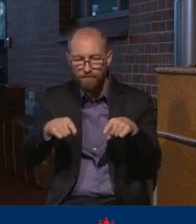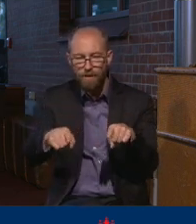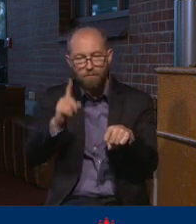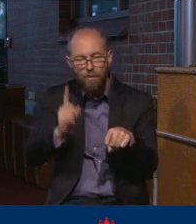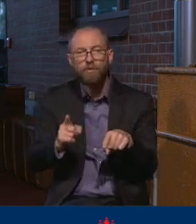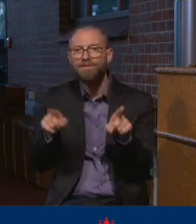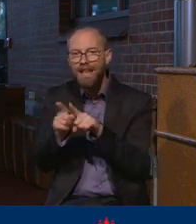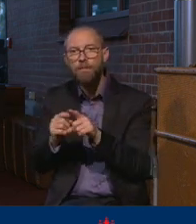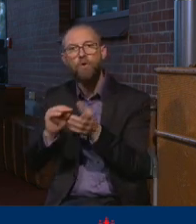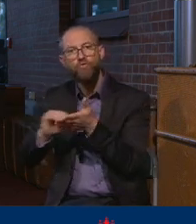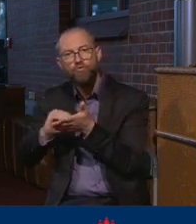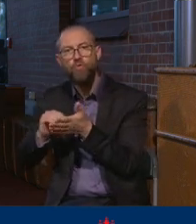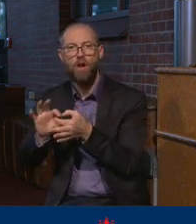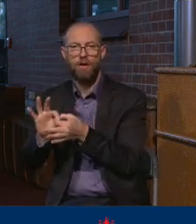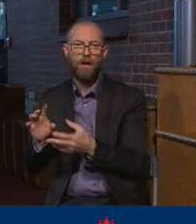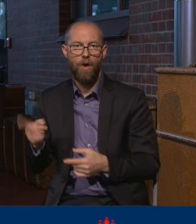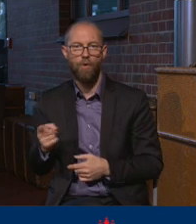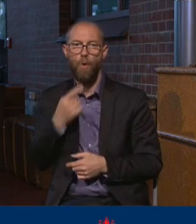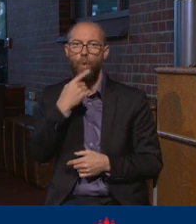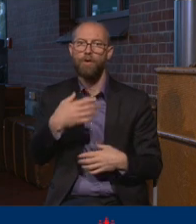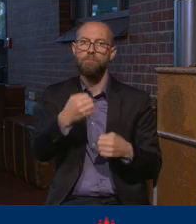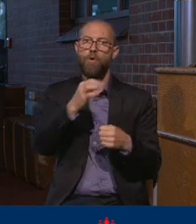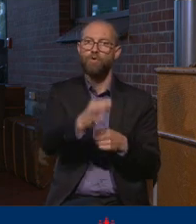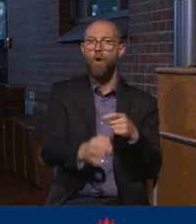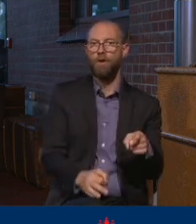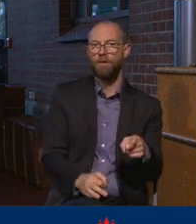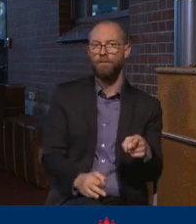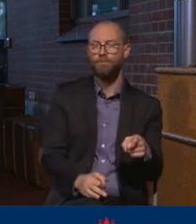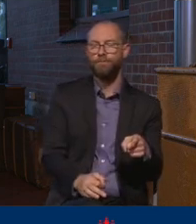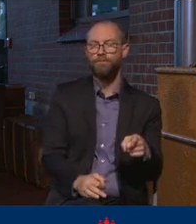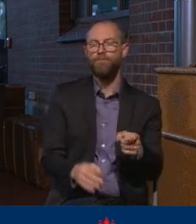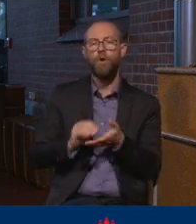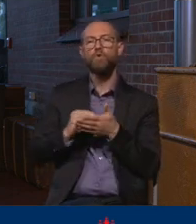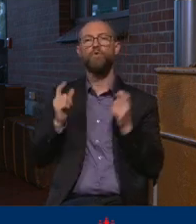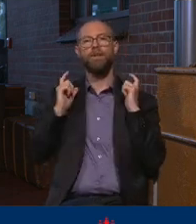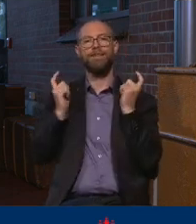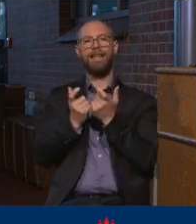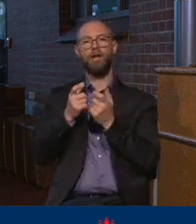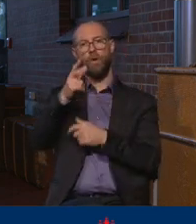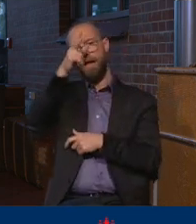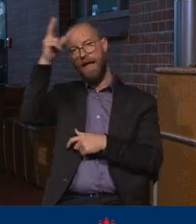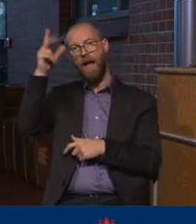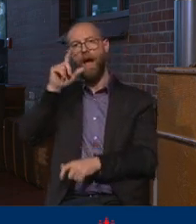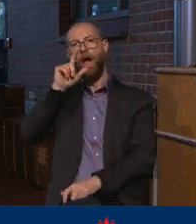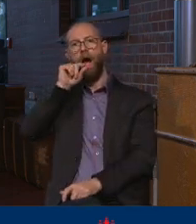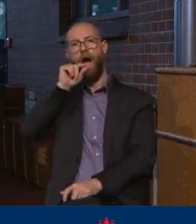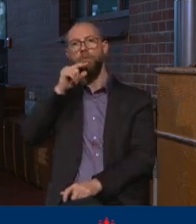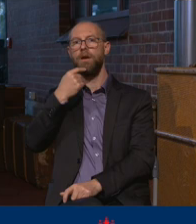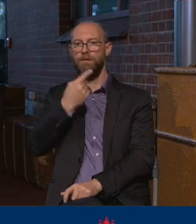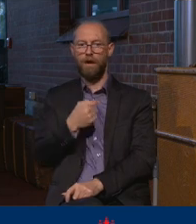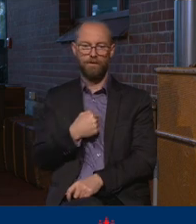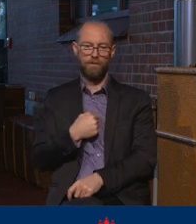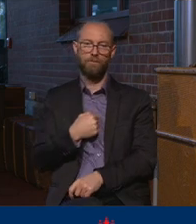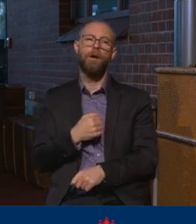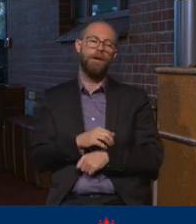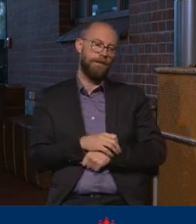in rothenburgsort der schulsenator rabe hat gesagt ja ich kann das gar nicht beurteilen